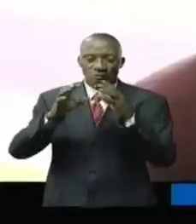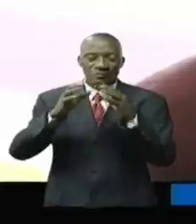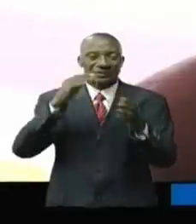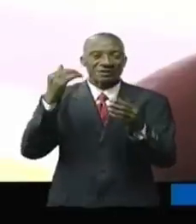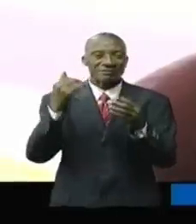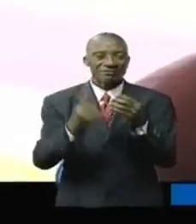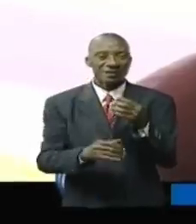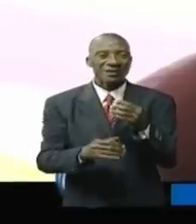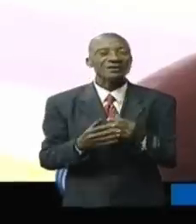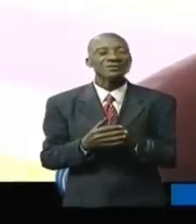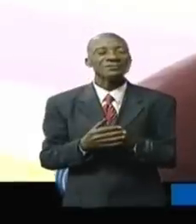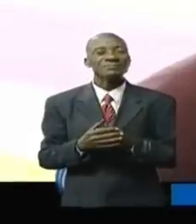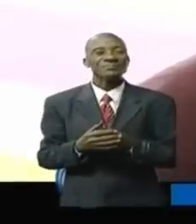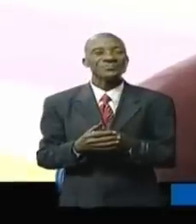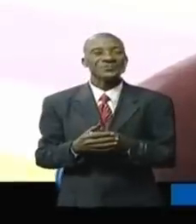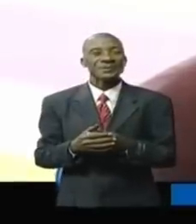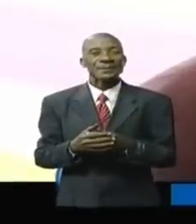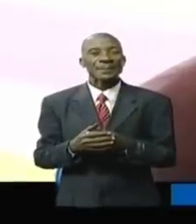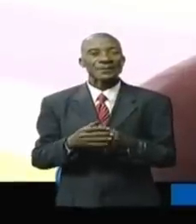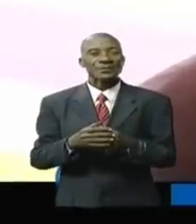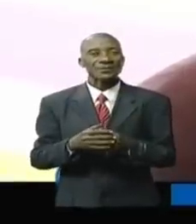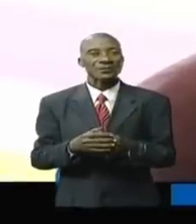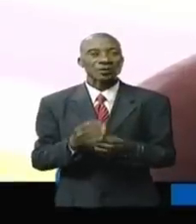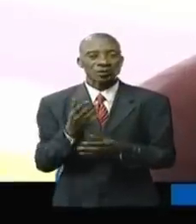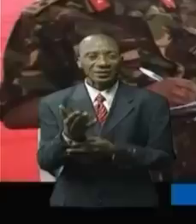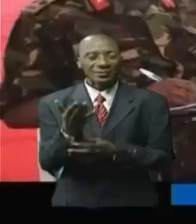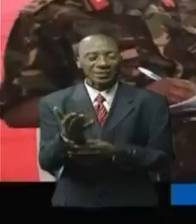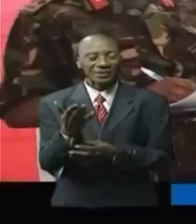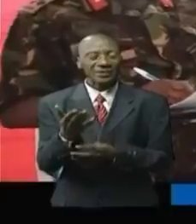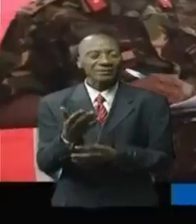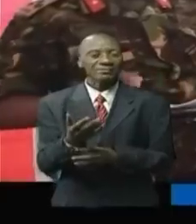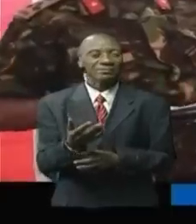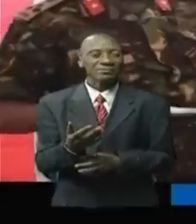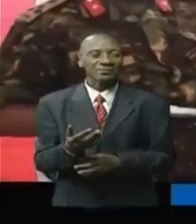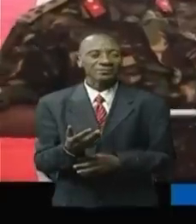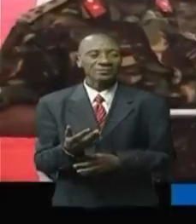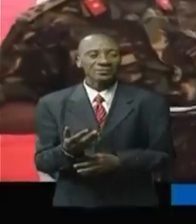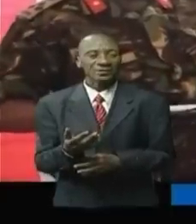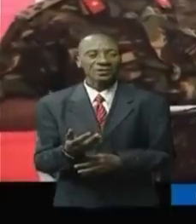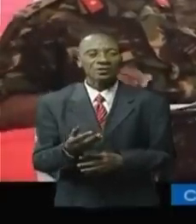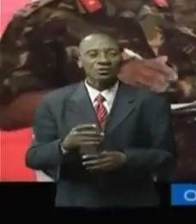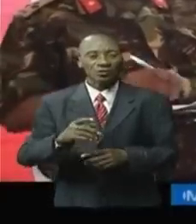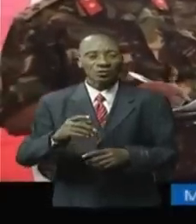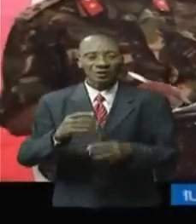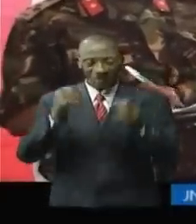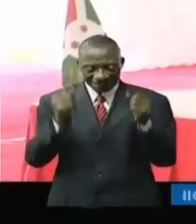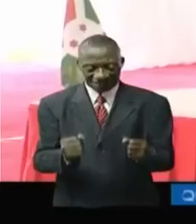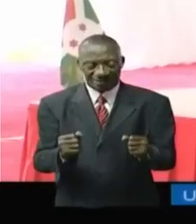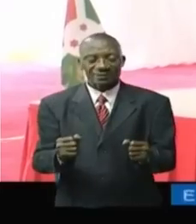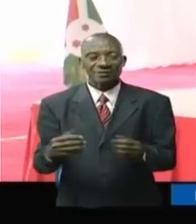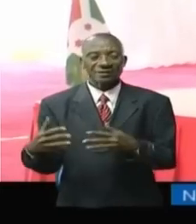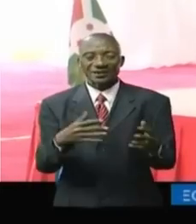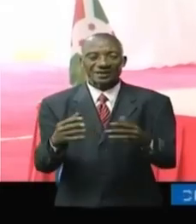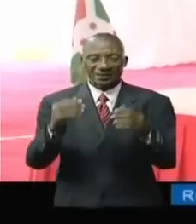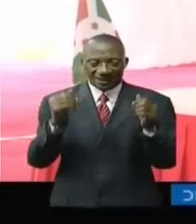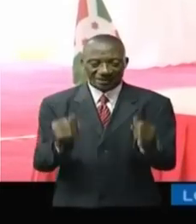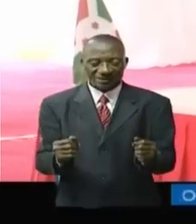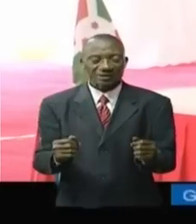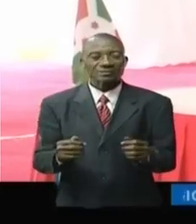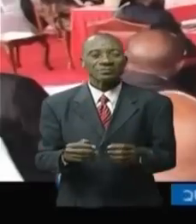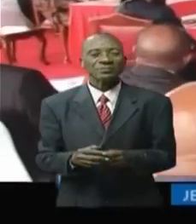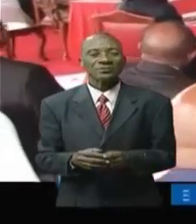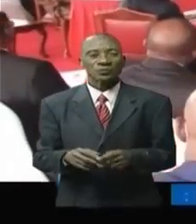les State House sur la RDC a demandé notamment la cessation des hostilités et le retrait immédiat du mouvement